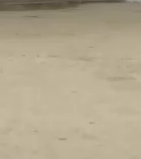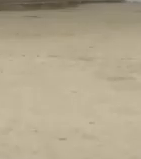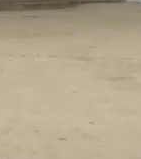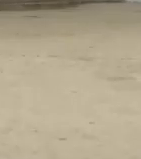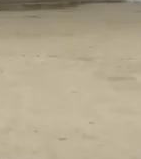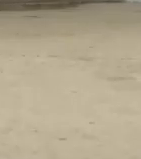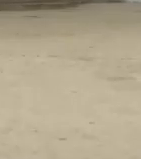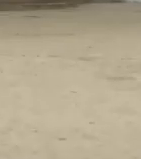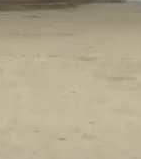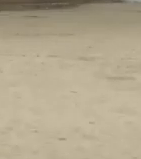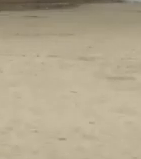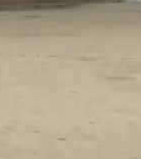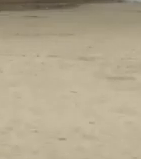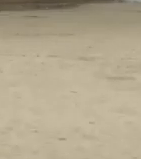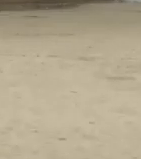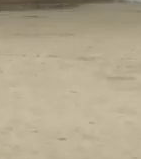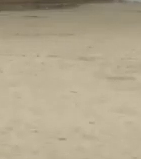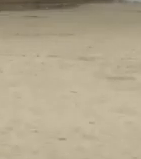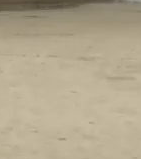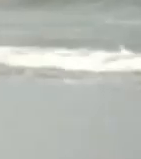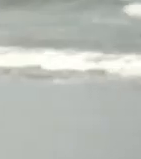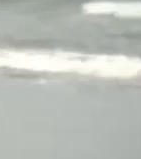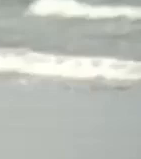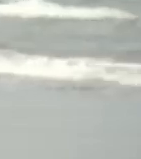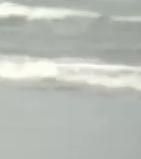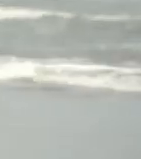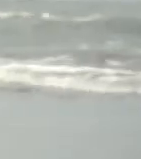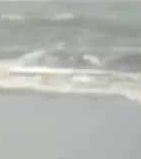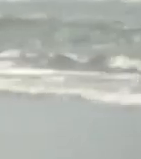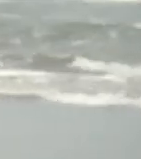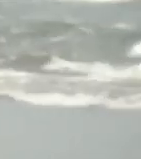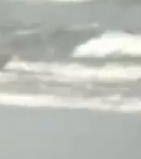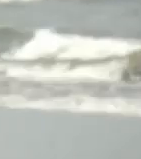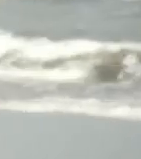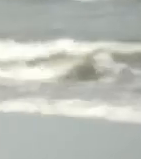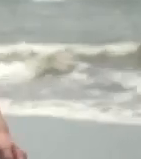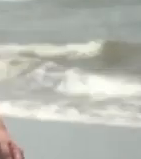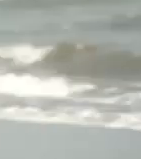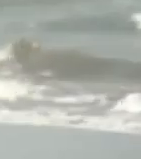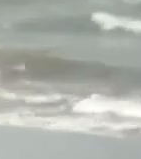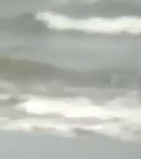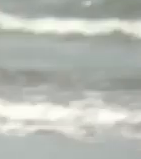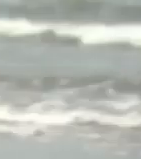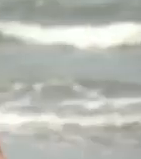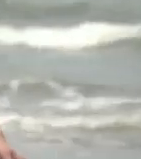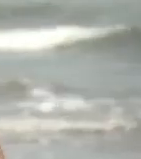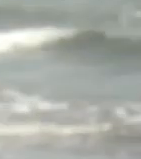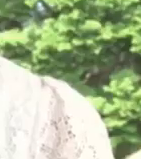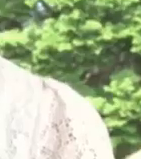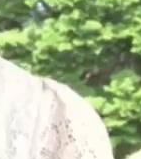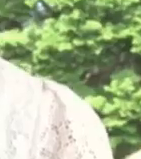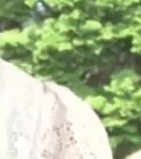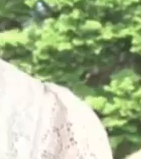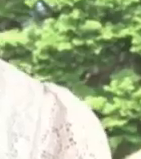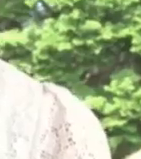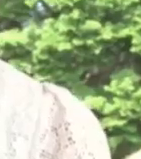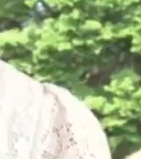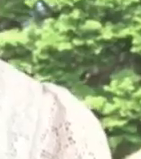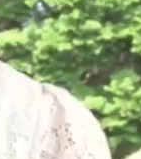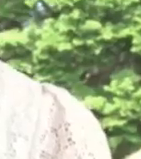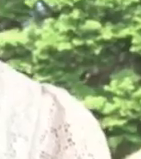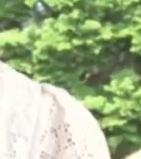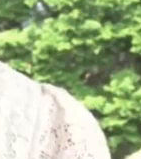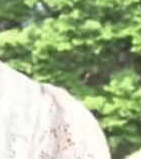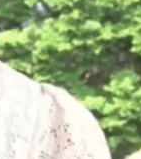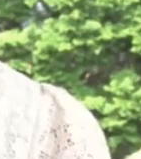貝がすごく綺麗なのを覚えています。 集めて瓶に入れてっていうのを覚えてるんですけど 旧大社駅